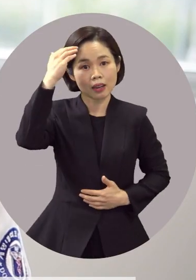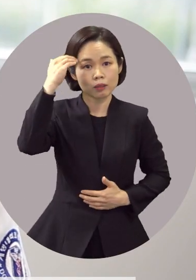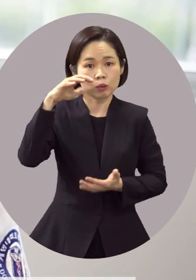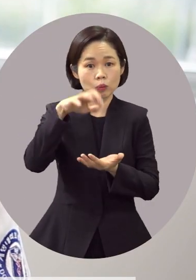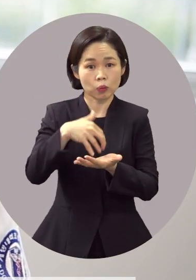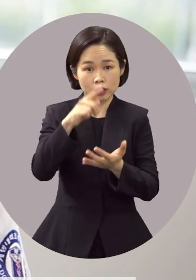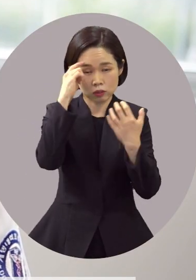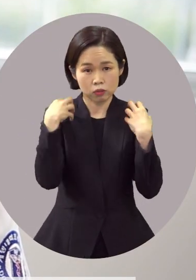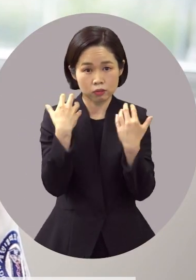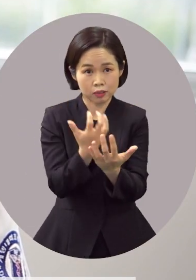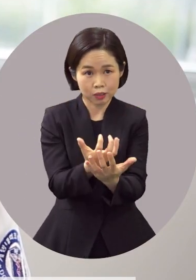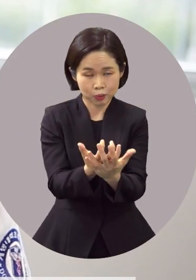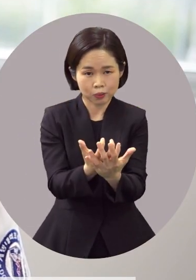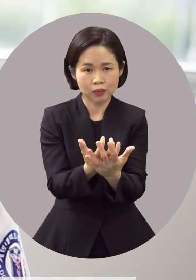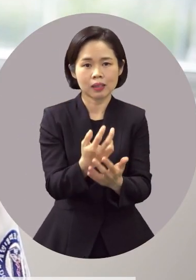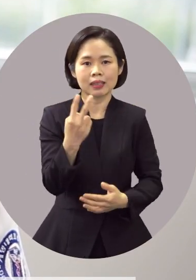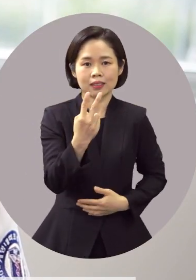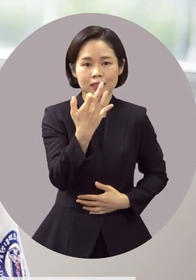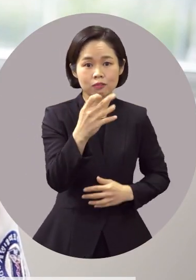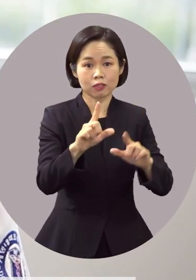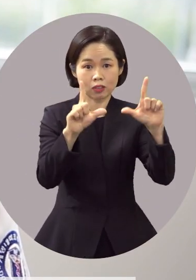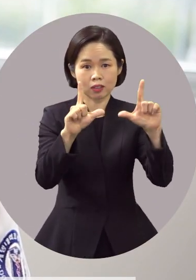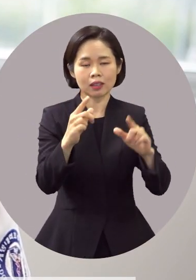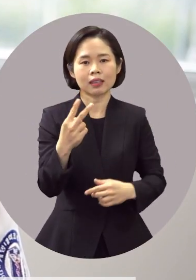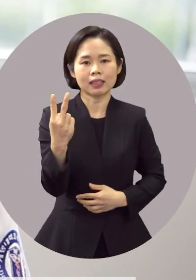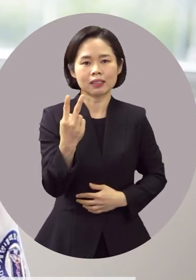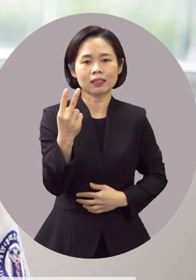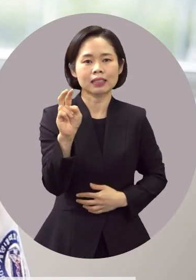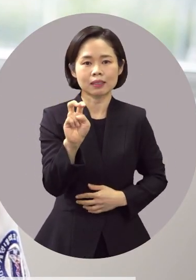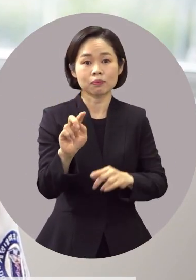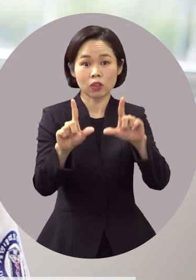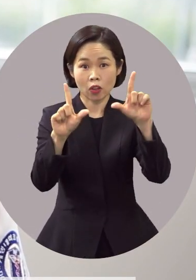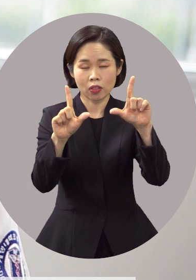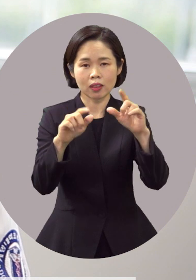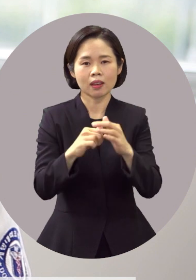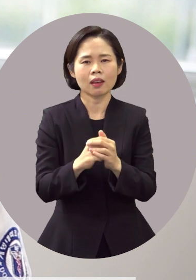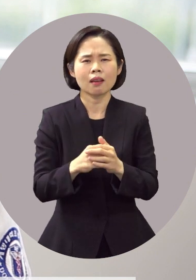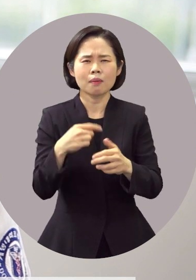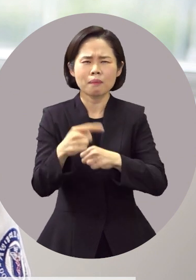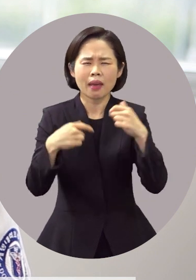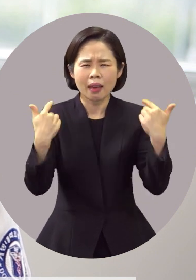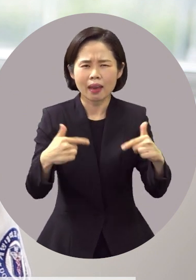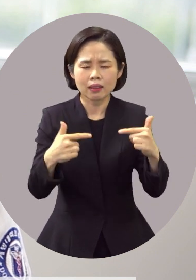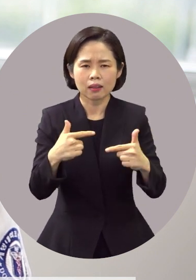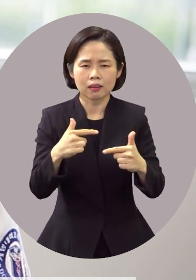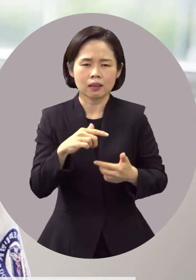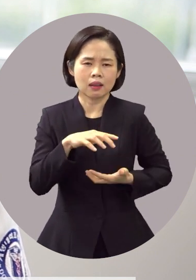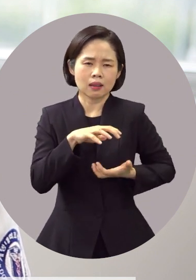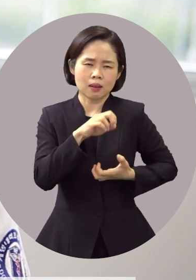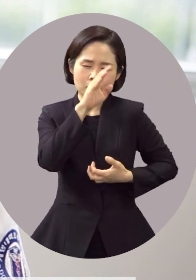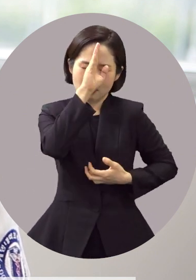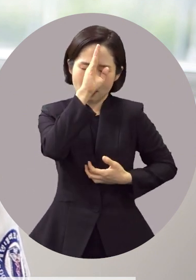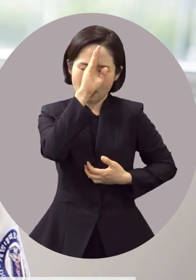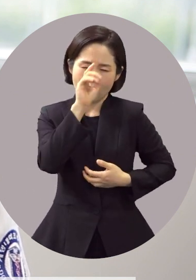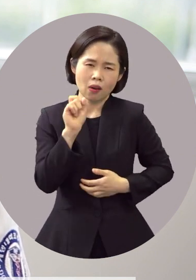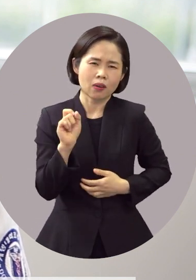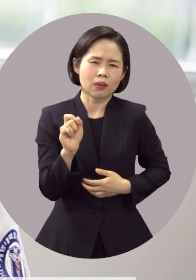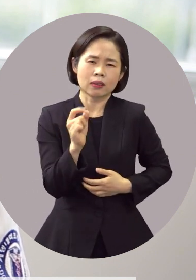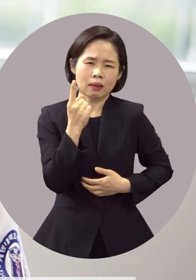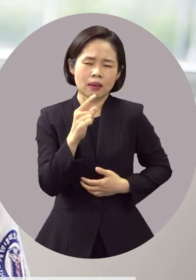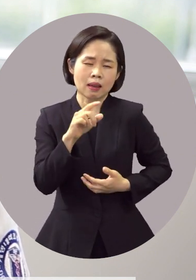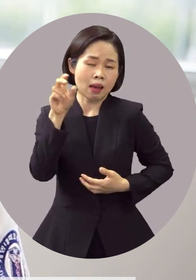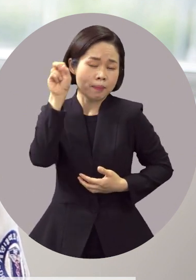국내 통계청 자료에 의하면 지난 2019년, 2020년에는 매년 심장기능 부전으로